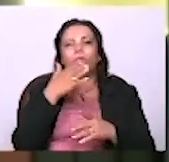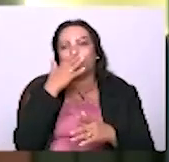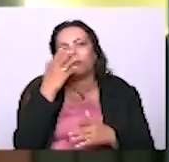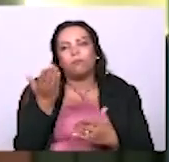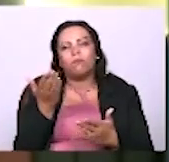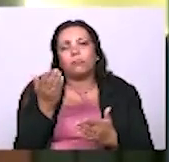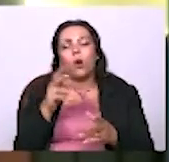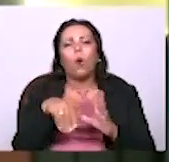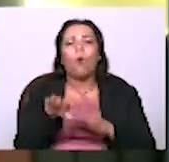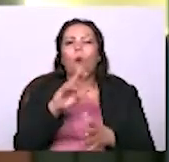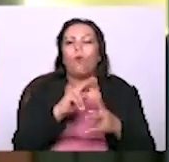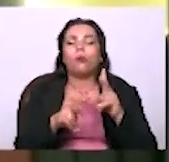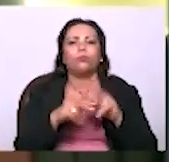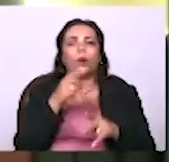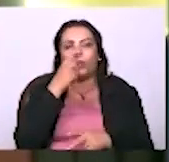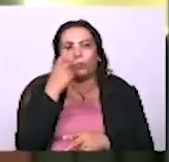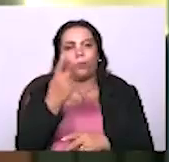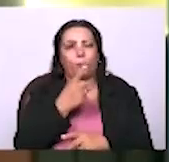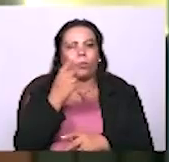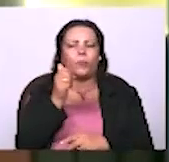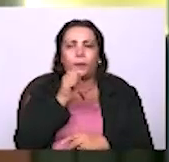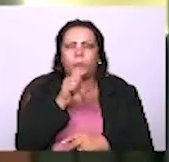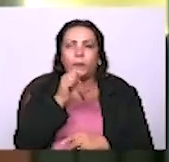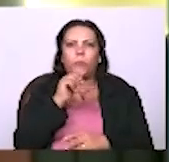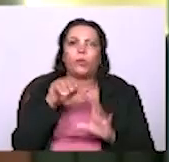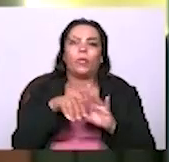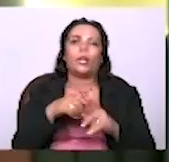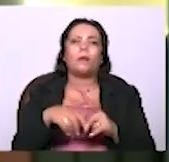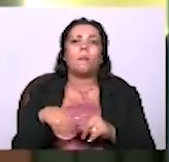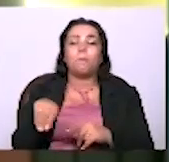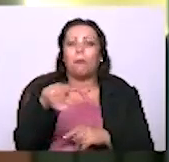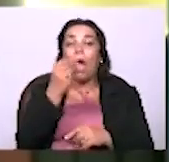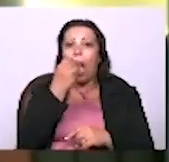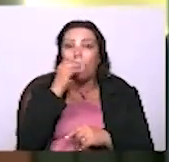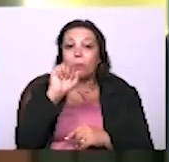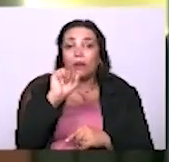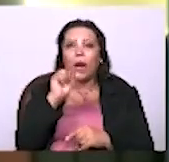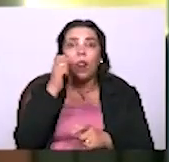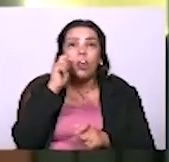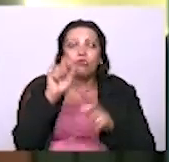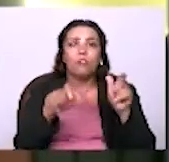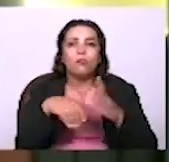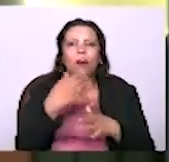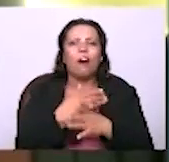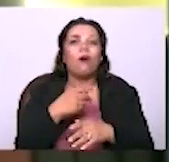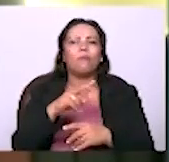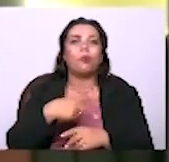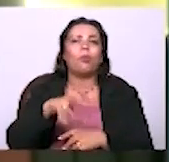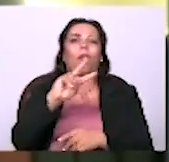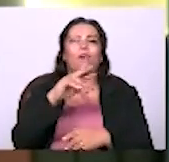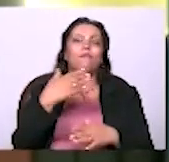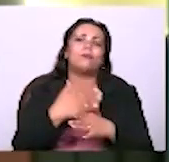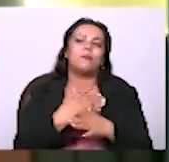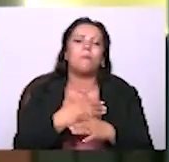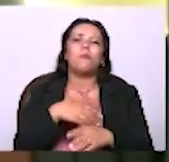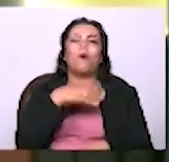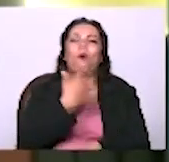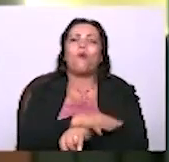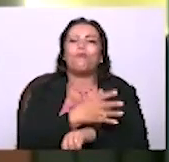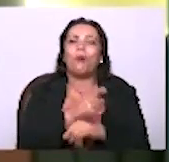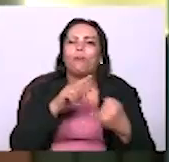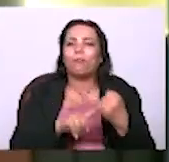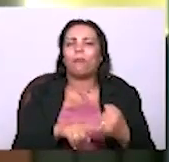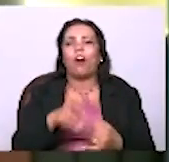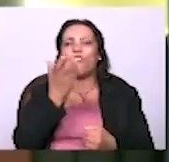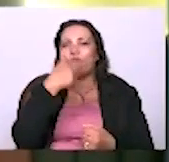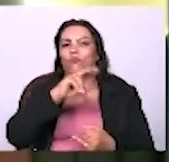فطبعا ده شيء طبيعي مائده المواطن نفسها هتختلف اسعار الخضروات الفاكهه